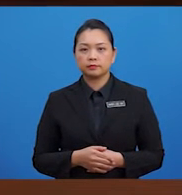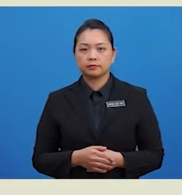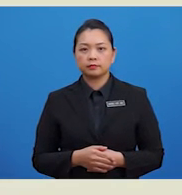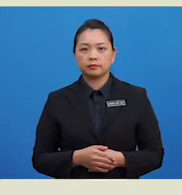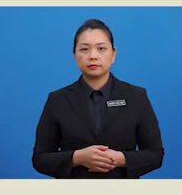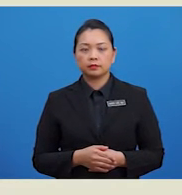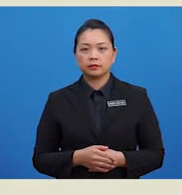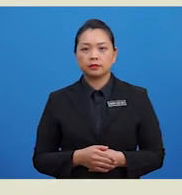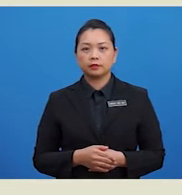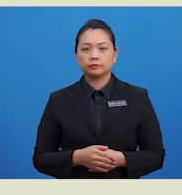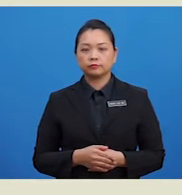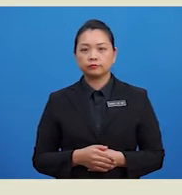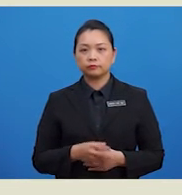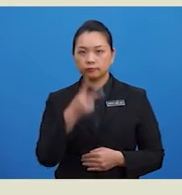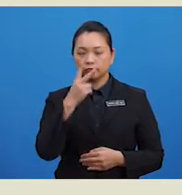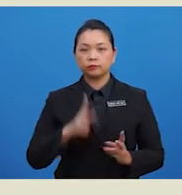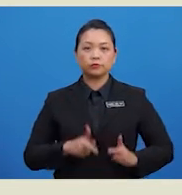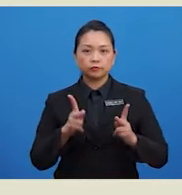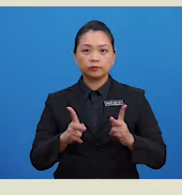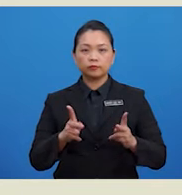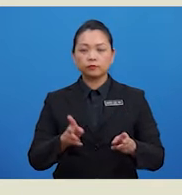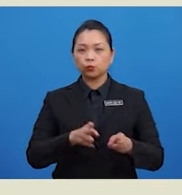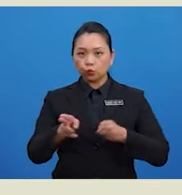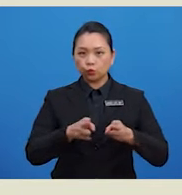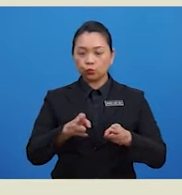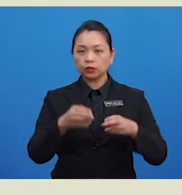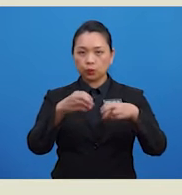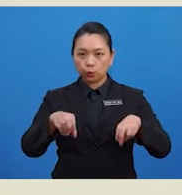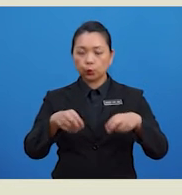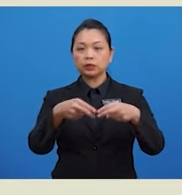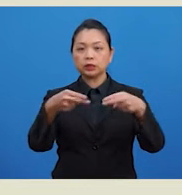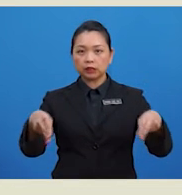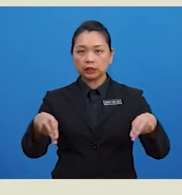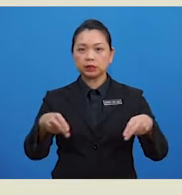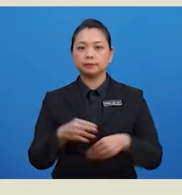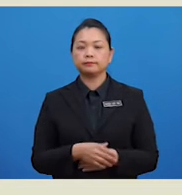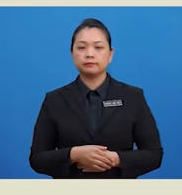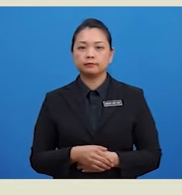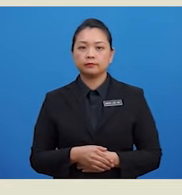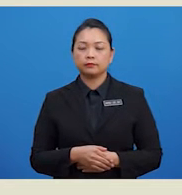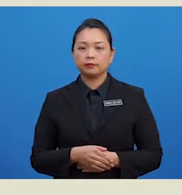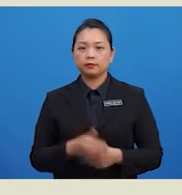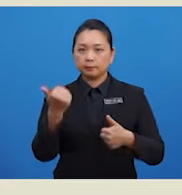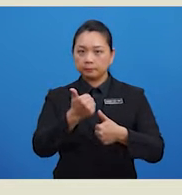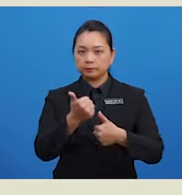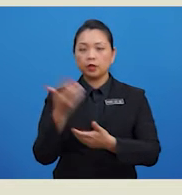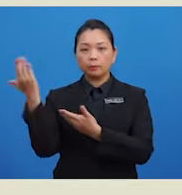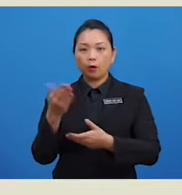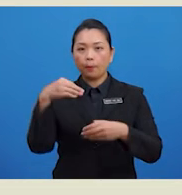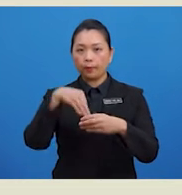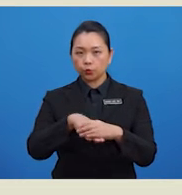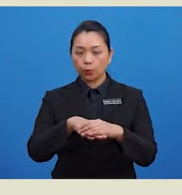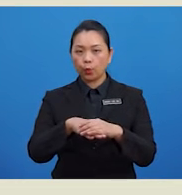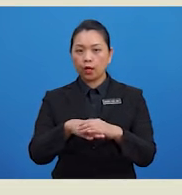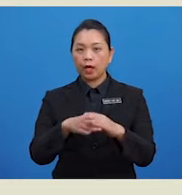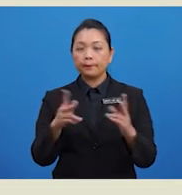tetasan di kawasan reban poteri. Langkah pertama yang perlu diambil ialah membawa masuk